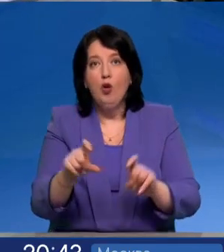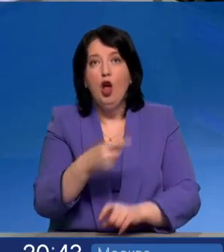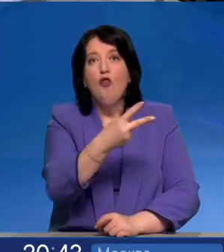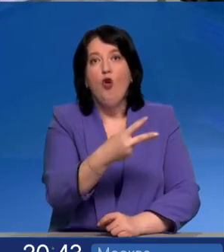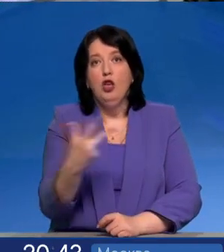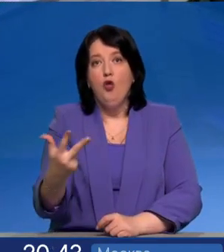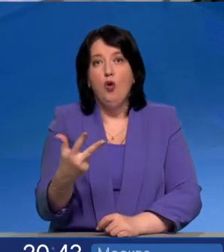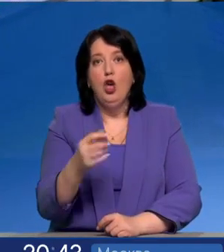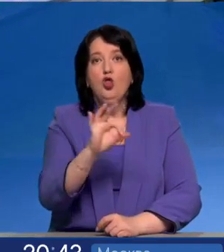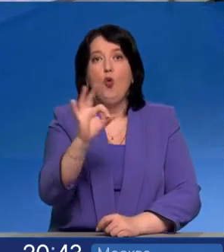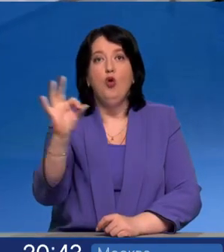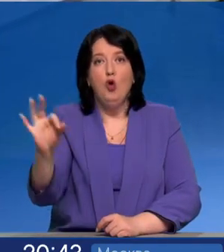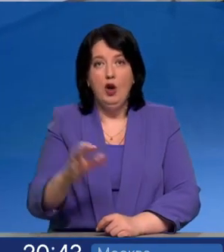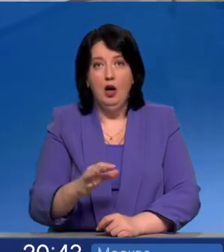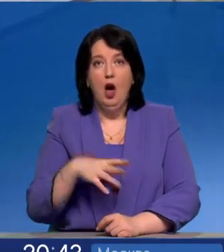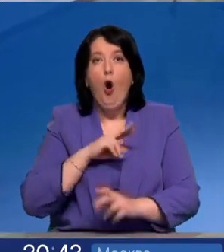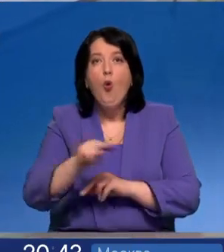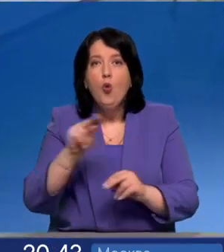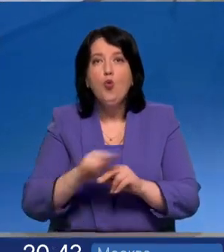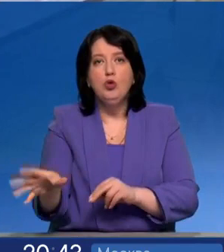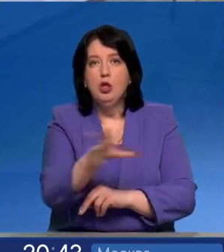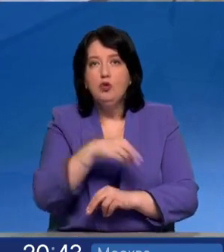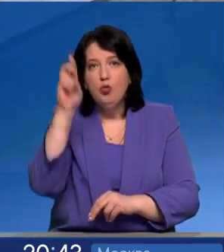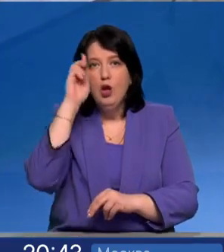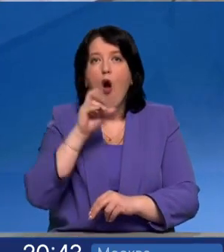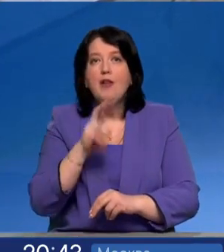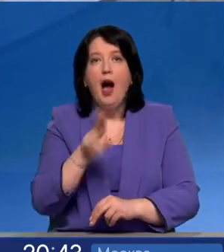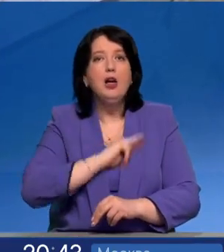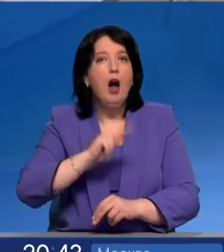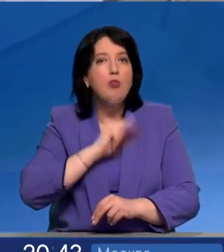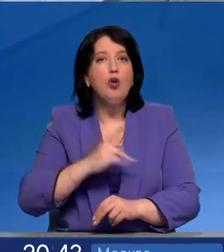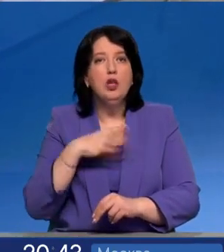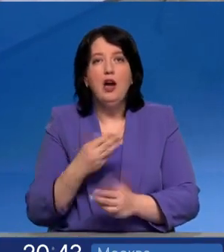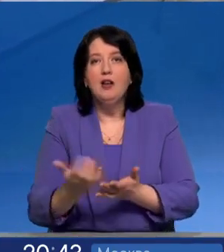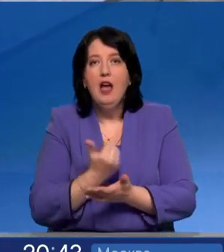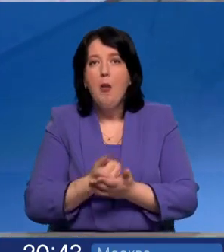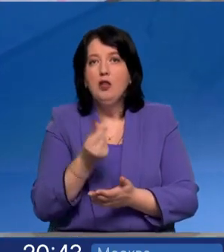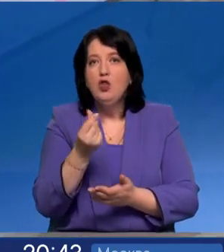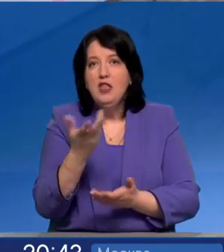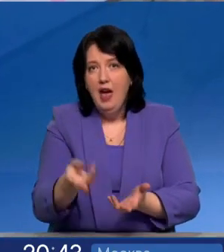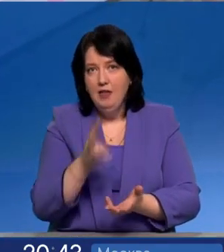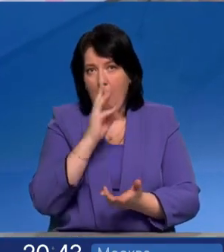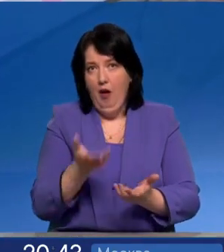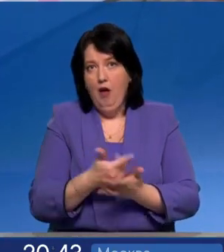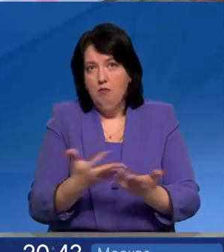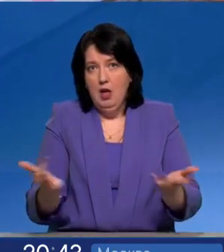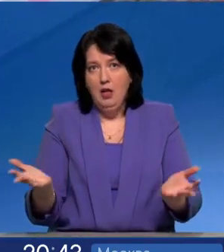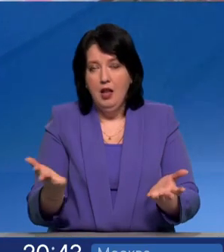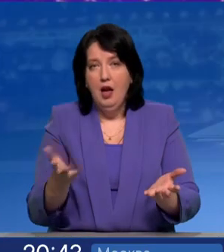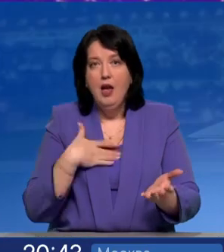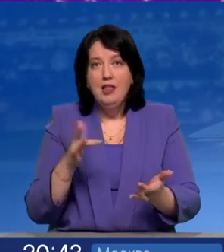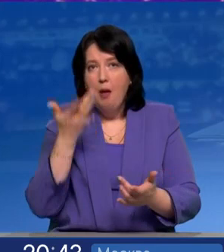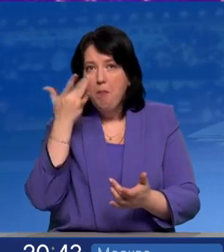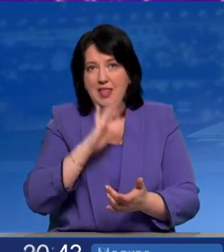Учат всю страну, как работать, как деньги зарабатывать, как Но это просто вообще безобразие. Вы понимаете,